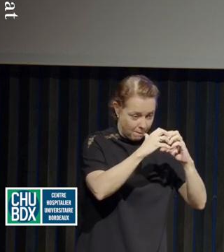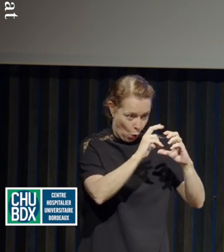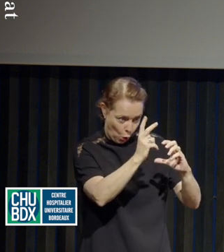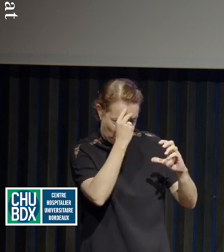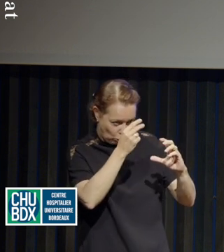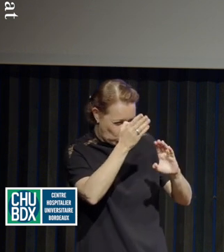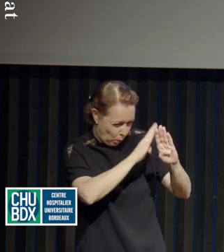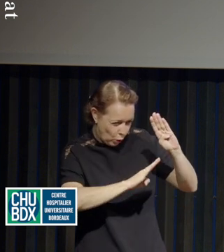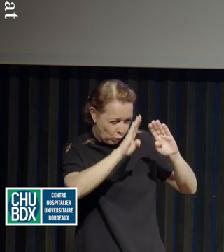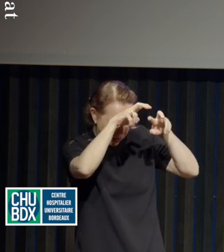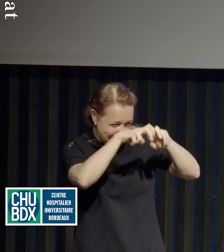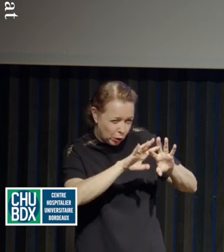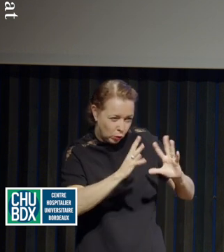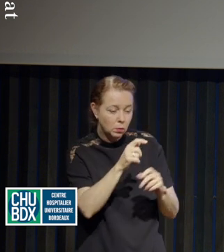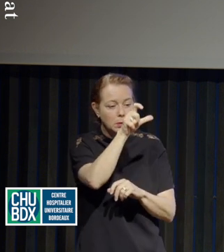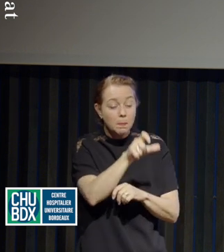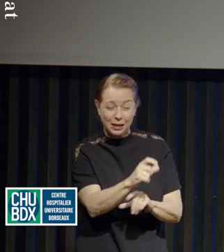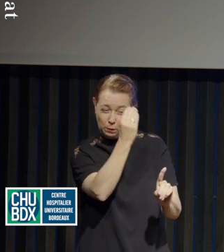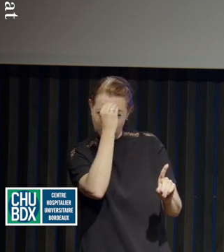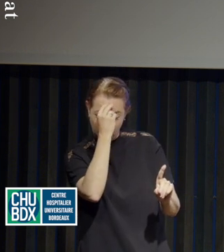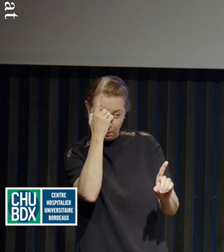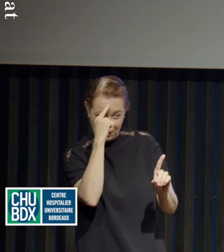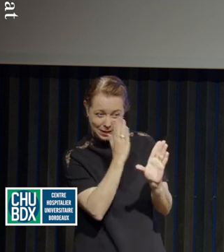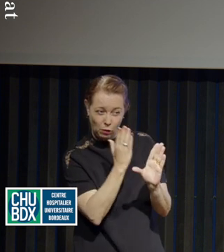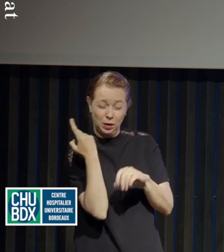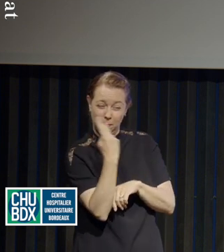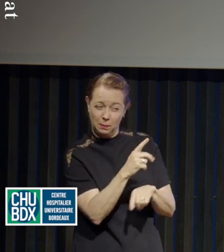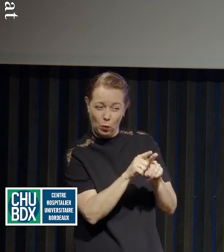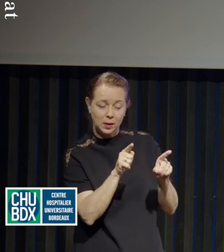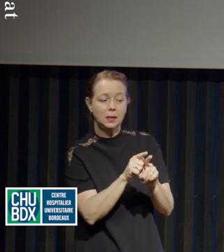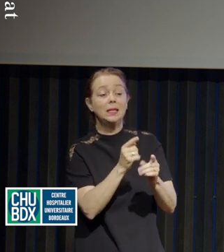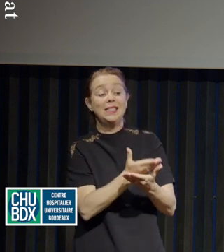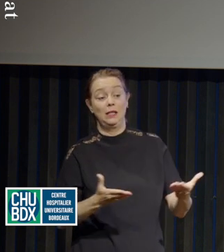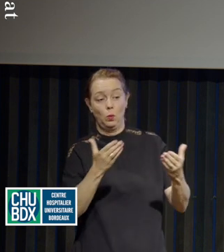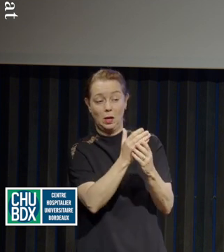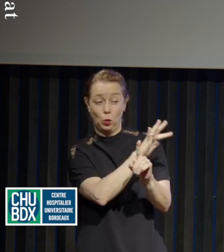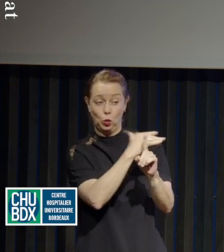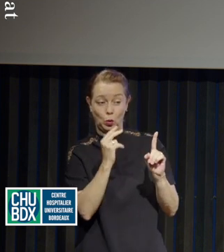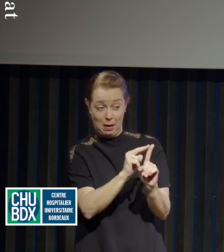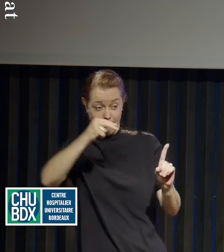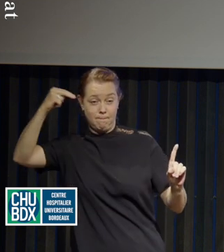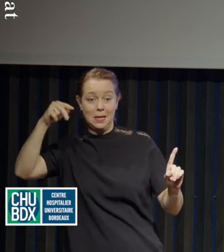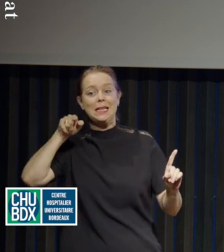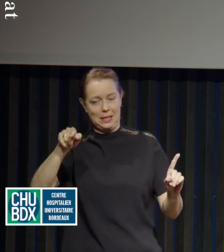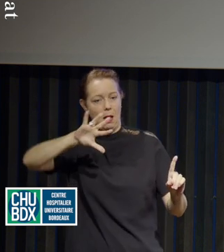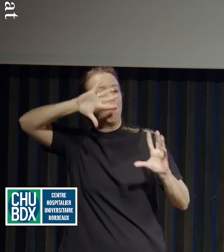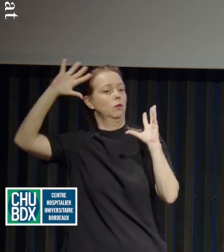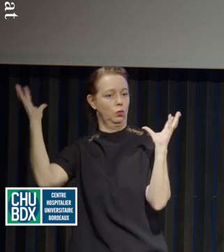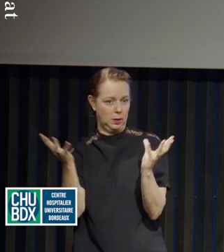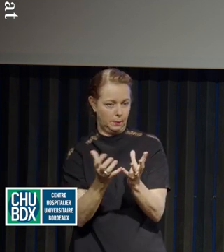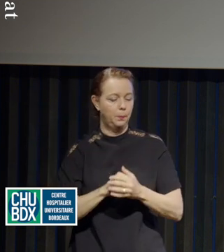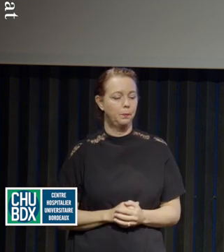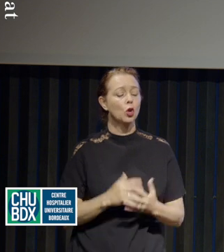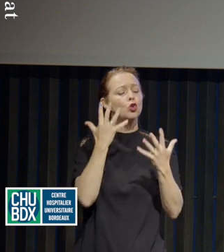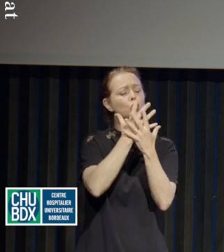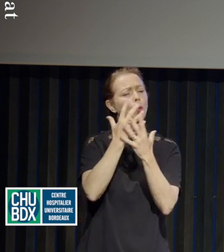de la psychologie de l'individu et des effets de sa situation sociale. Un trouble psychiatrique correspond